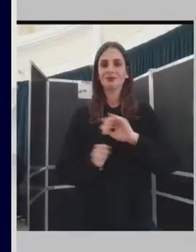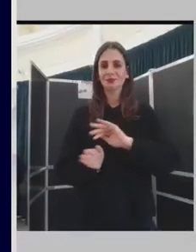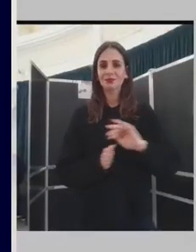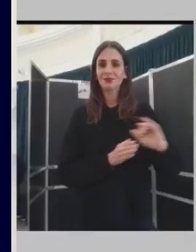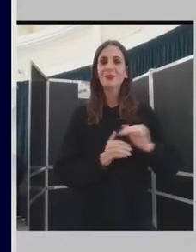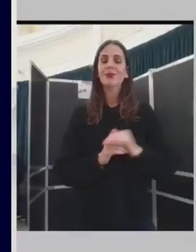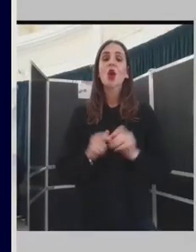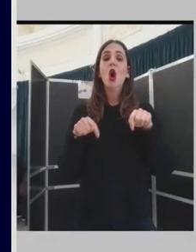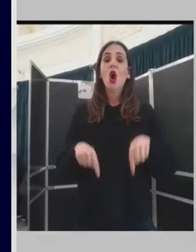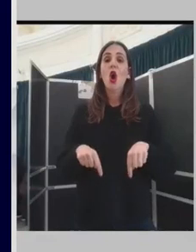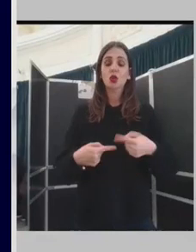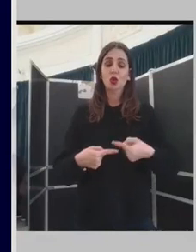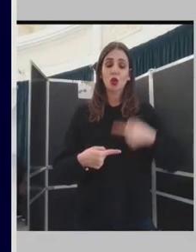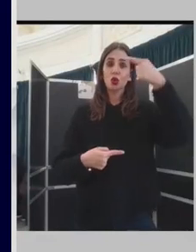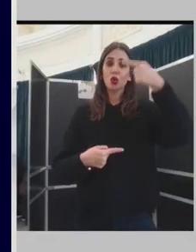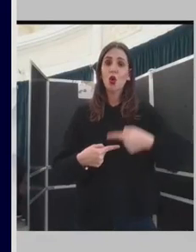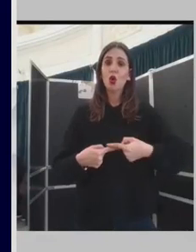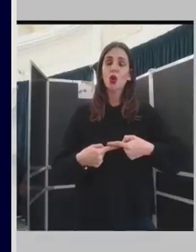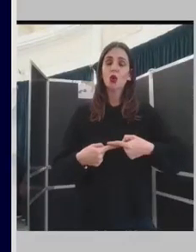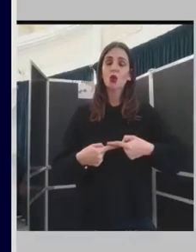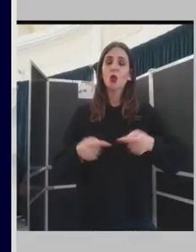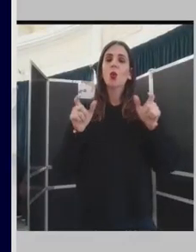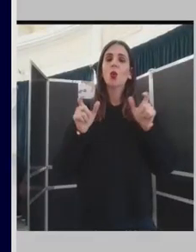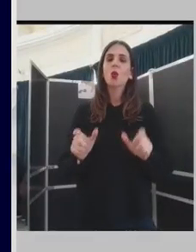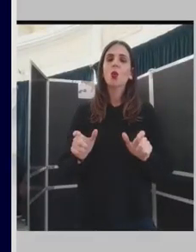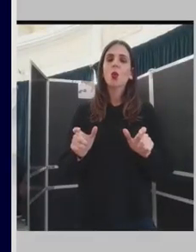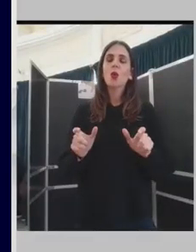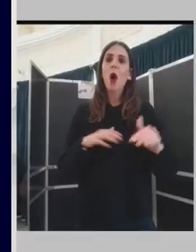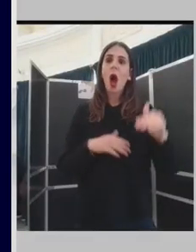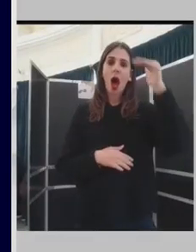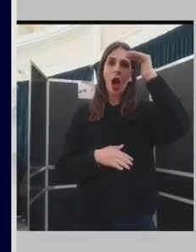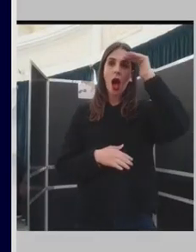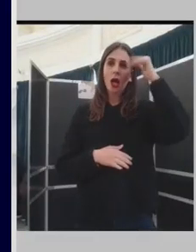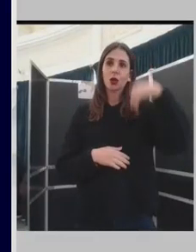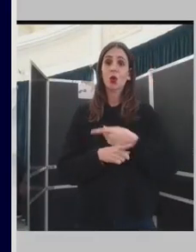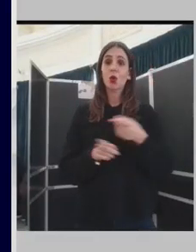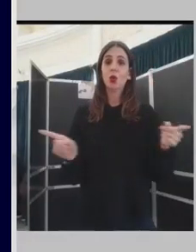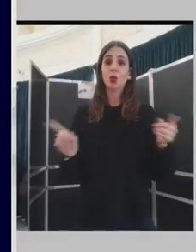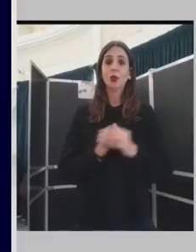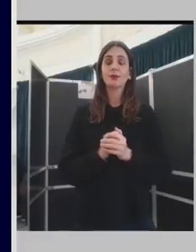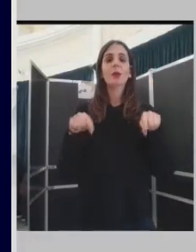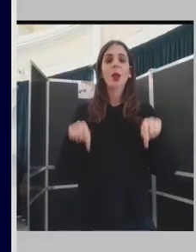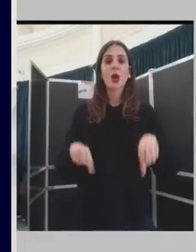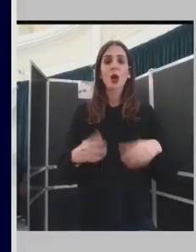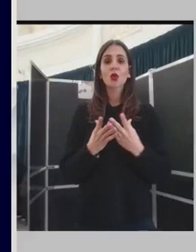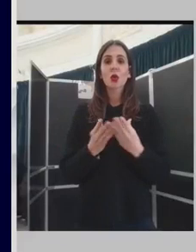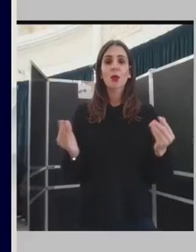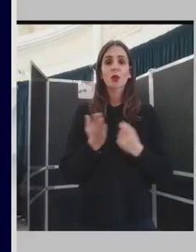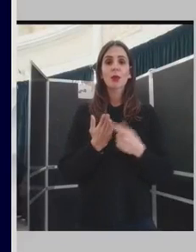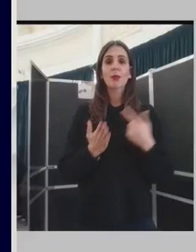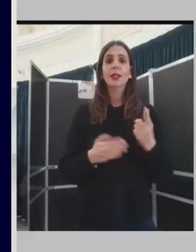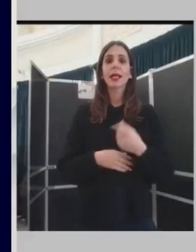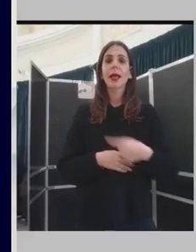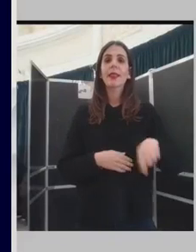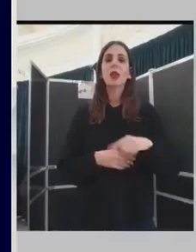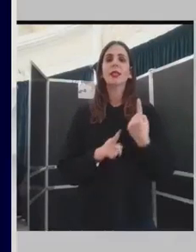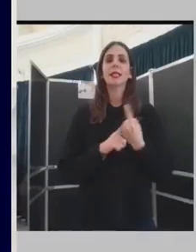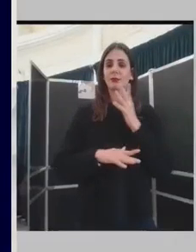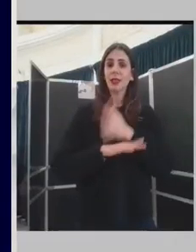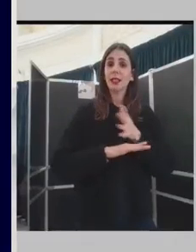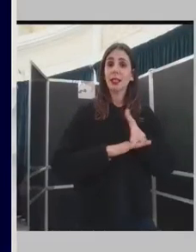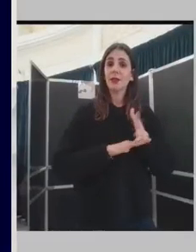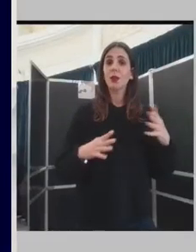oggi è un giorno dedicato ad ascoltarvi, e quindi è molto importante che noi limitiamo i nostri interventi. Ma tre